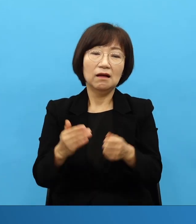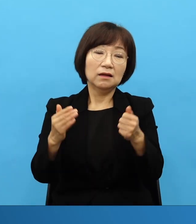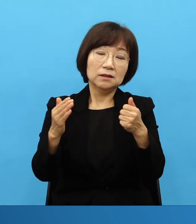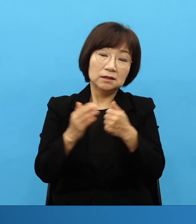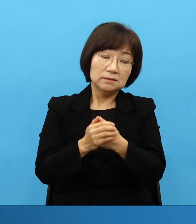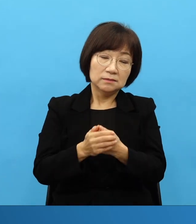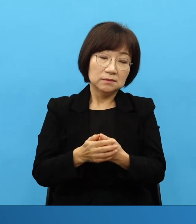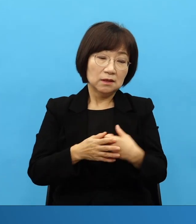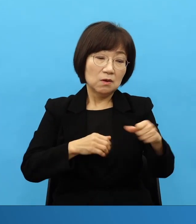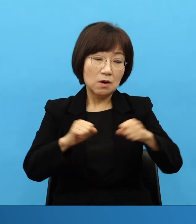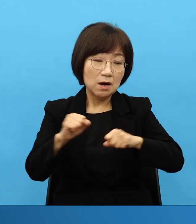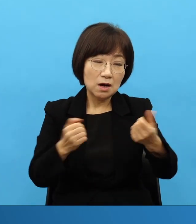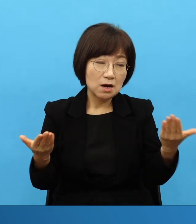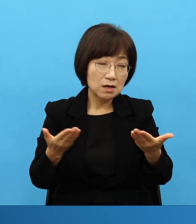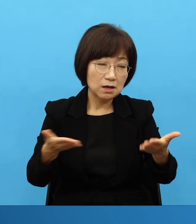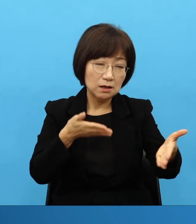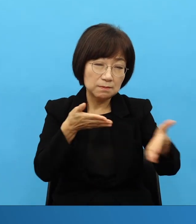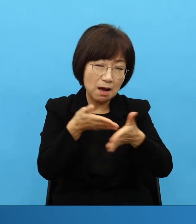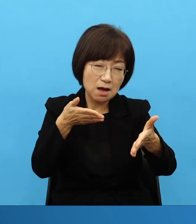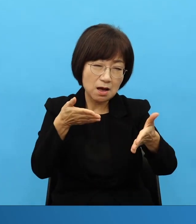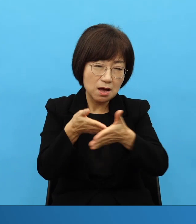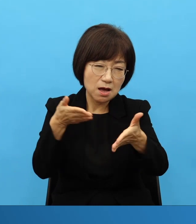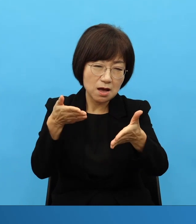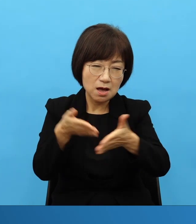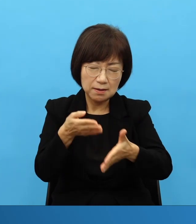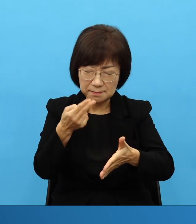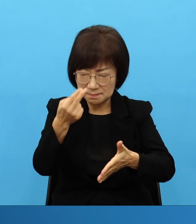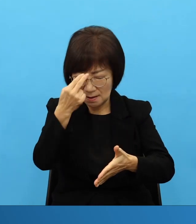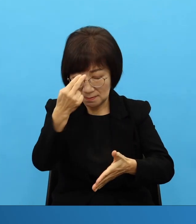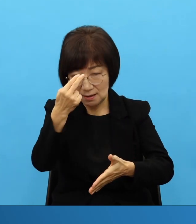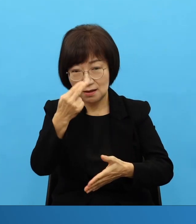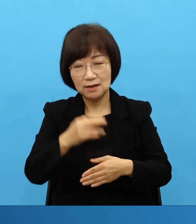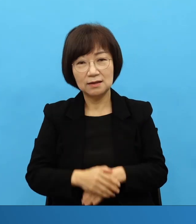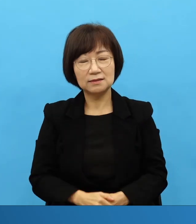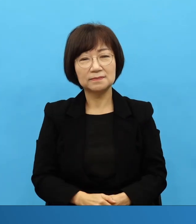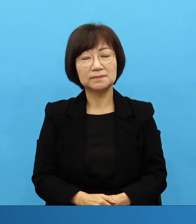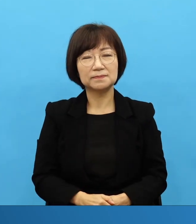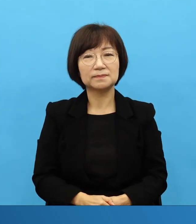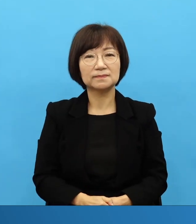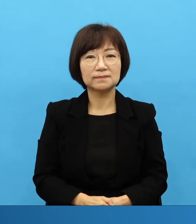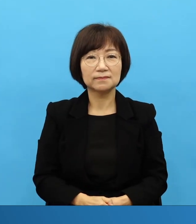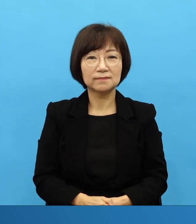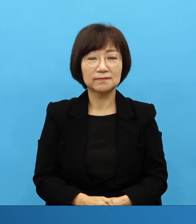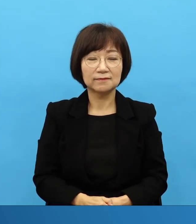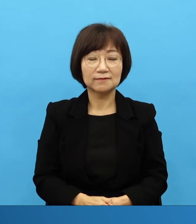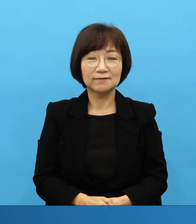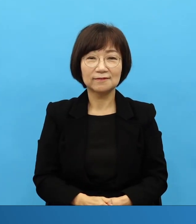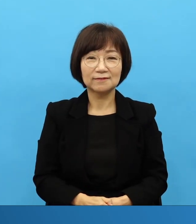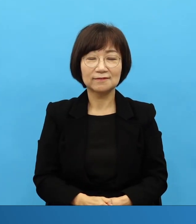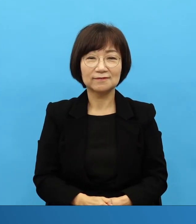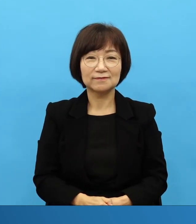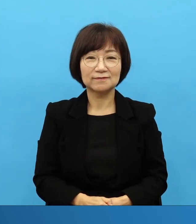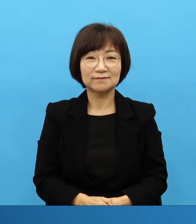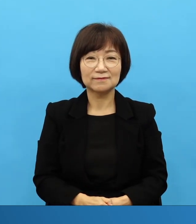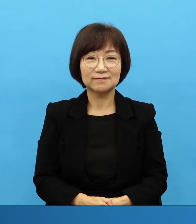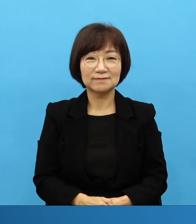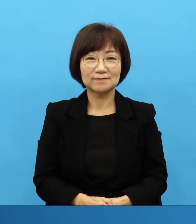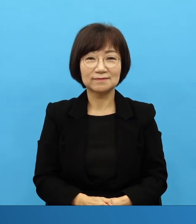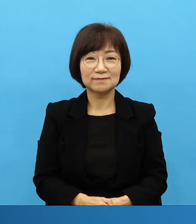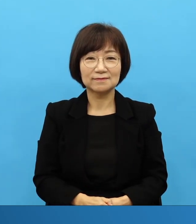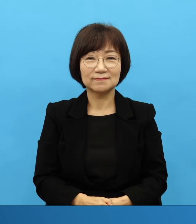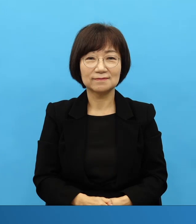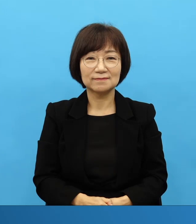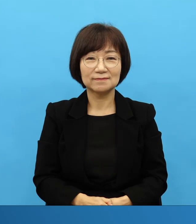course, nothing was happening for me. 그러던 나가 이 구역 예배 때 얘기했습니다만은